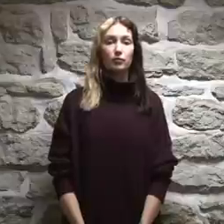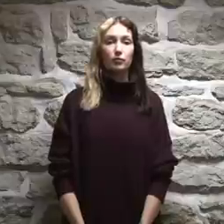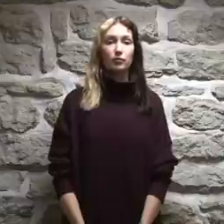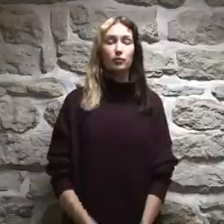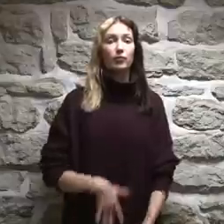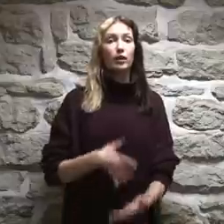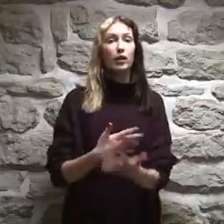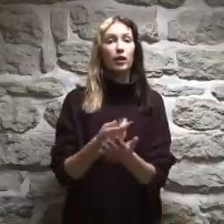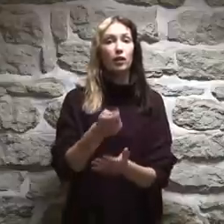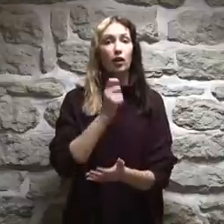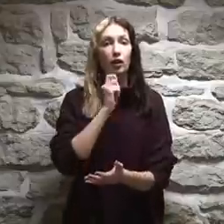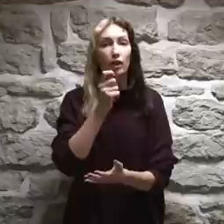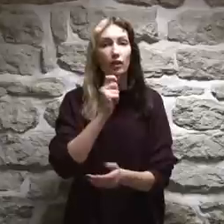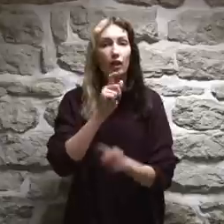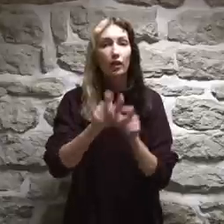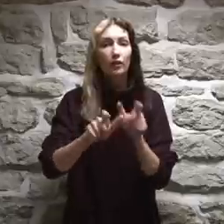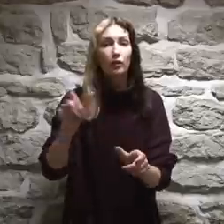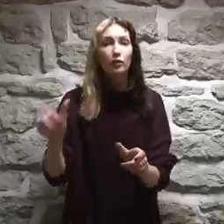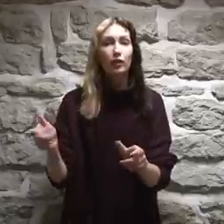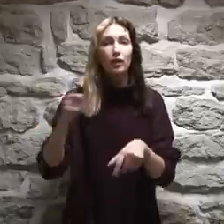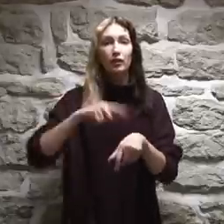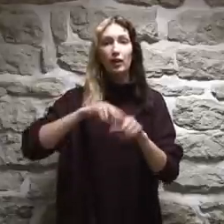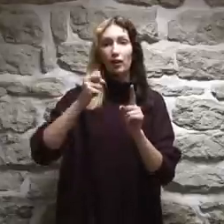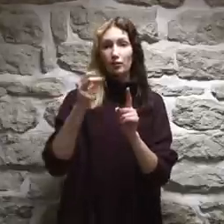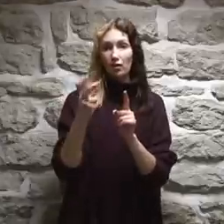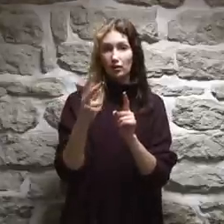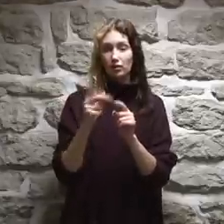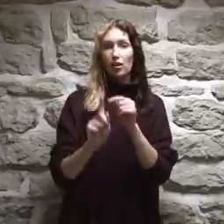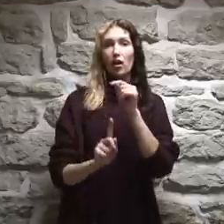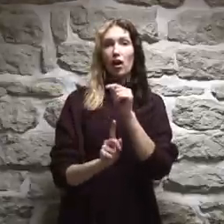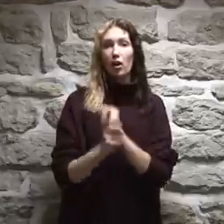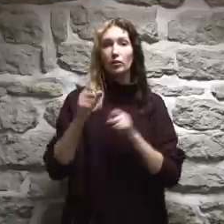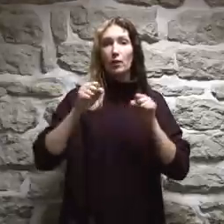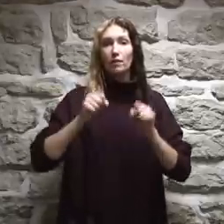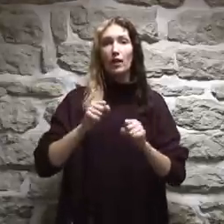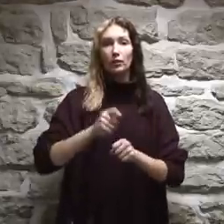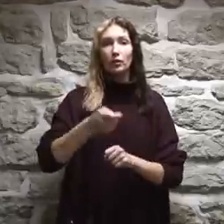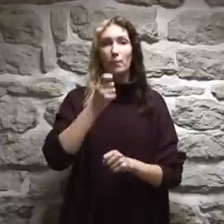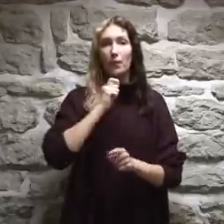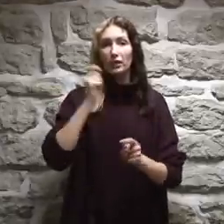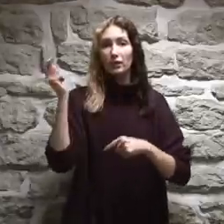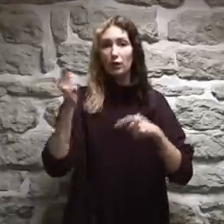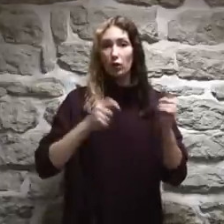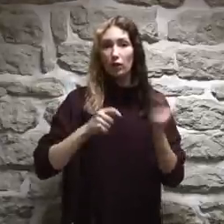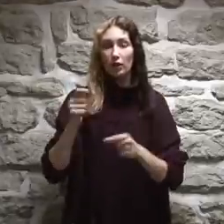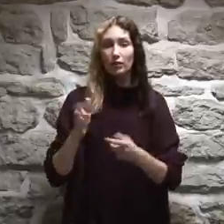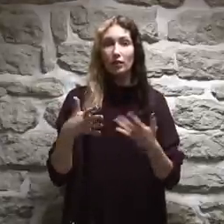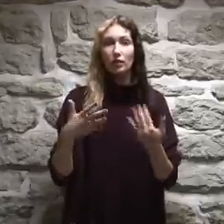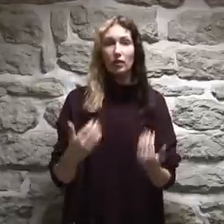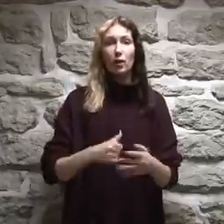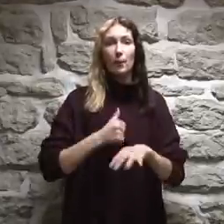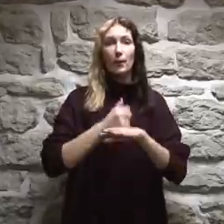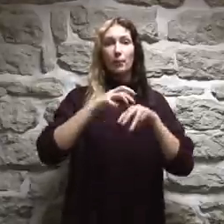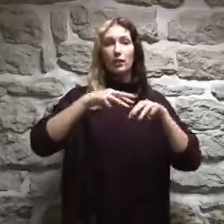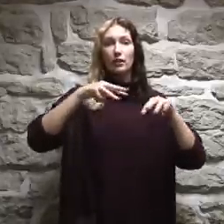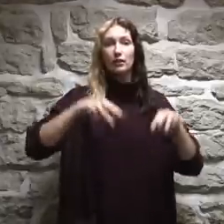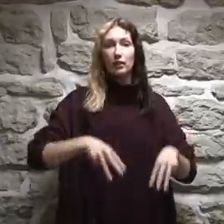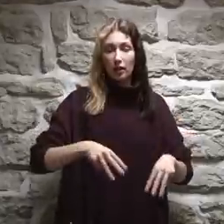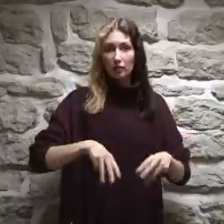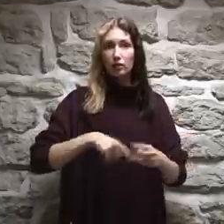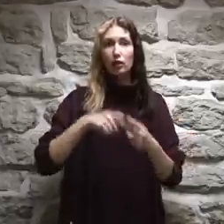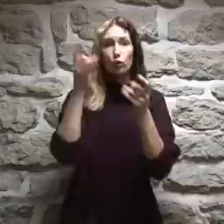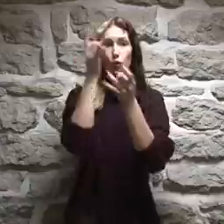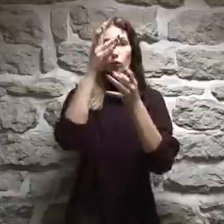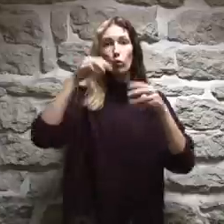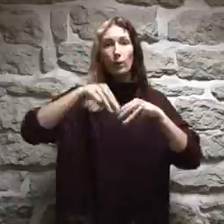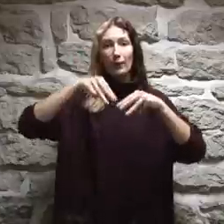Head ajakirjanikud, kell on 12. Alustame valitsuse pressikonverentsi. Tees on täna peaminister Kaja Kallas,